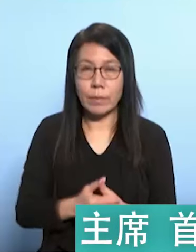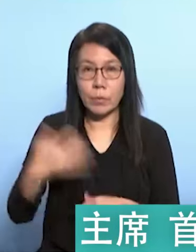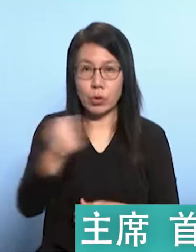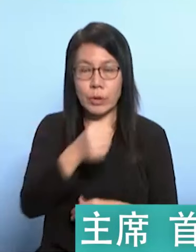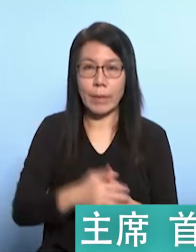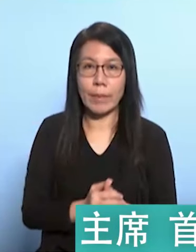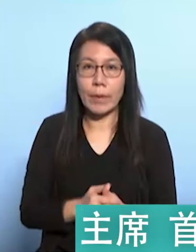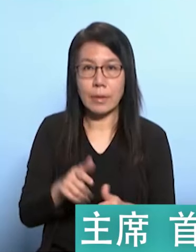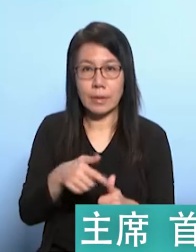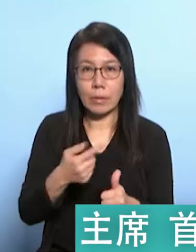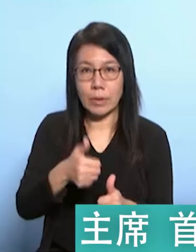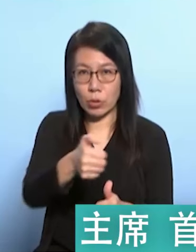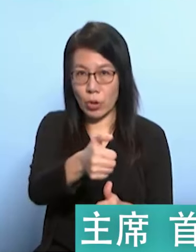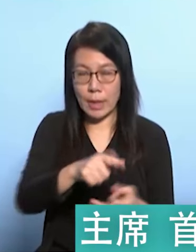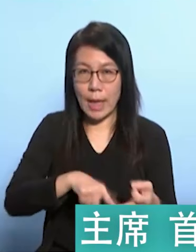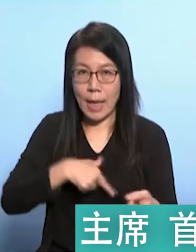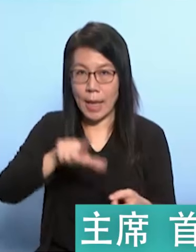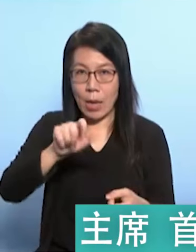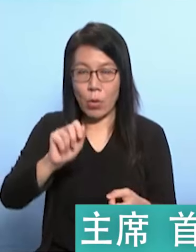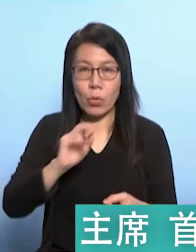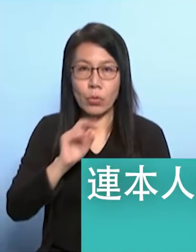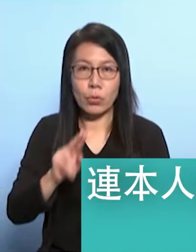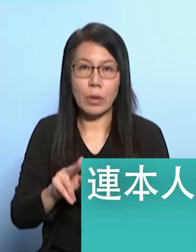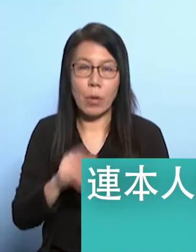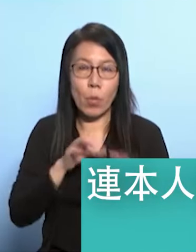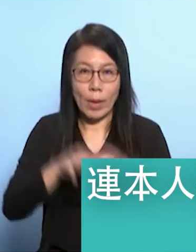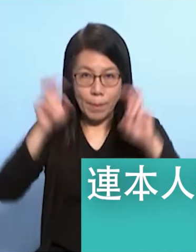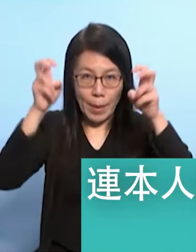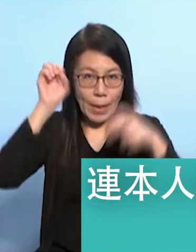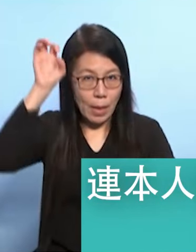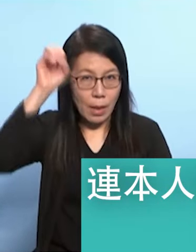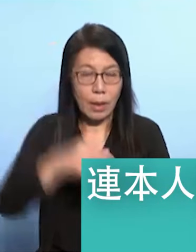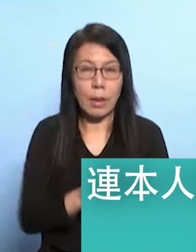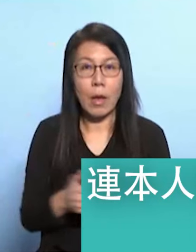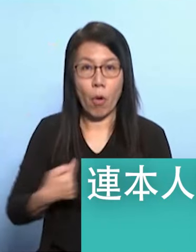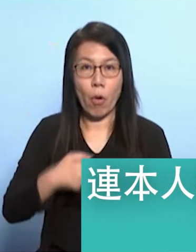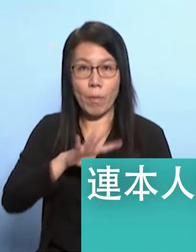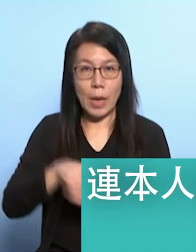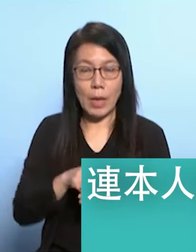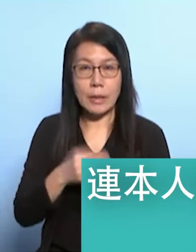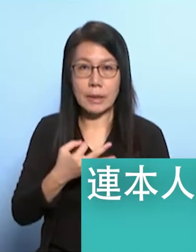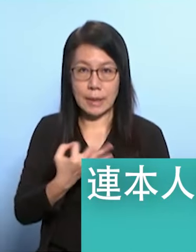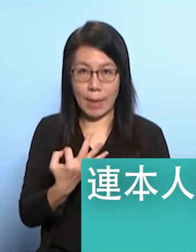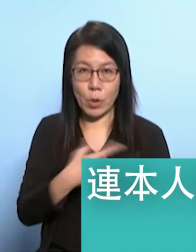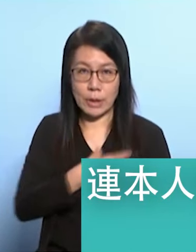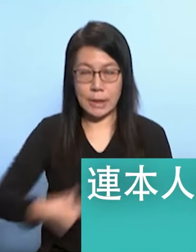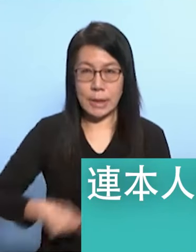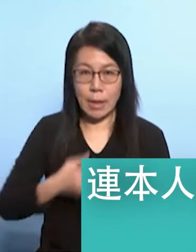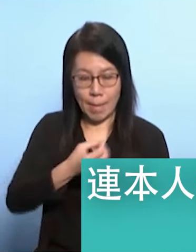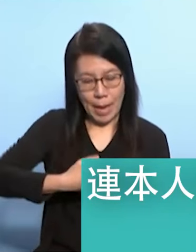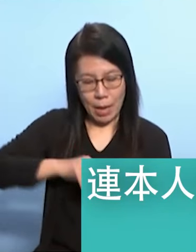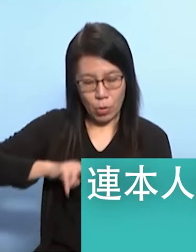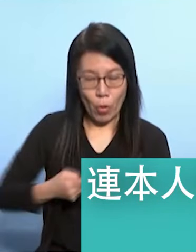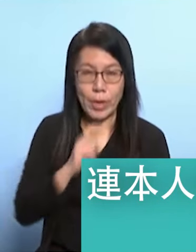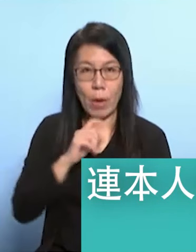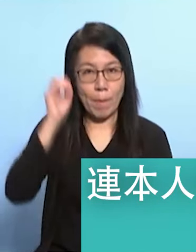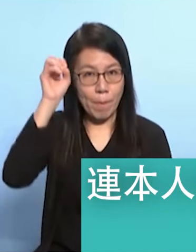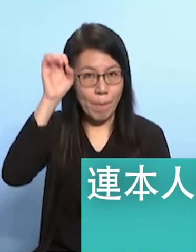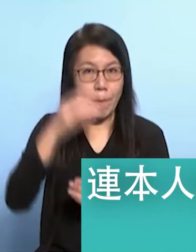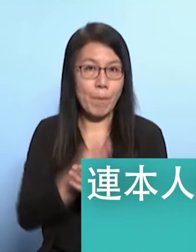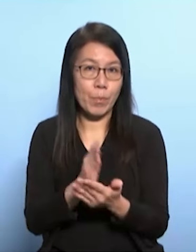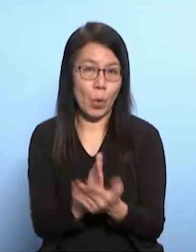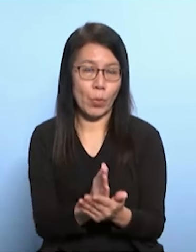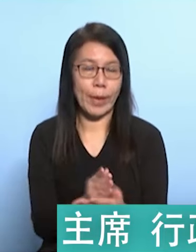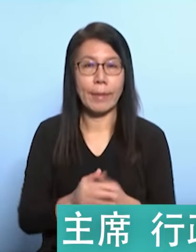主席，首先感謝劉國勳議員動議原議案，連本人在內有3位議員動議修正案，表達不同的關注